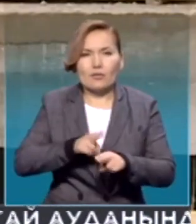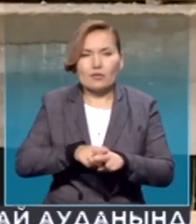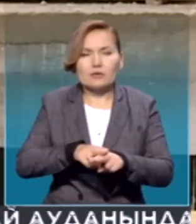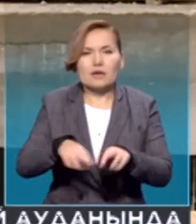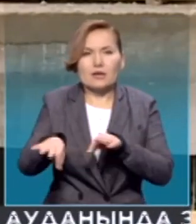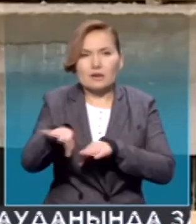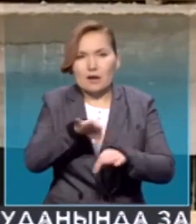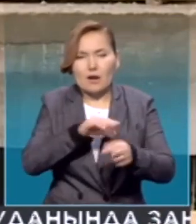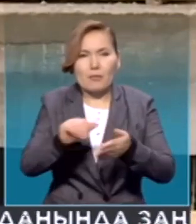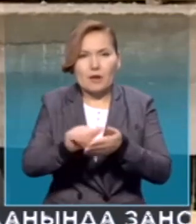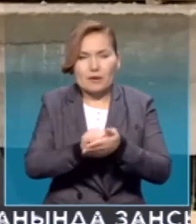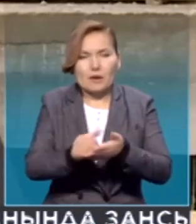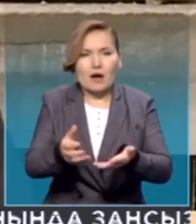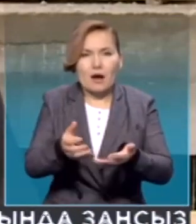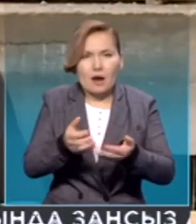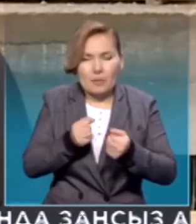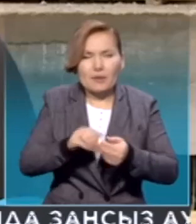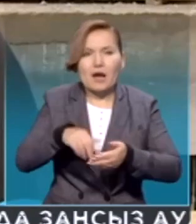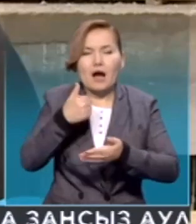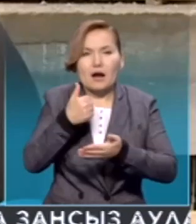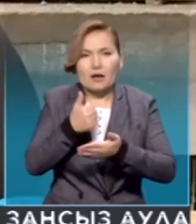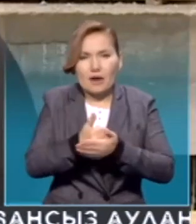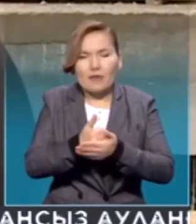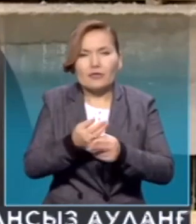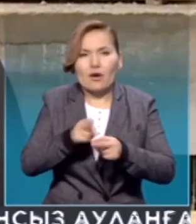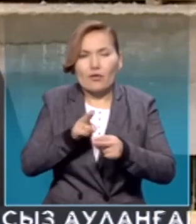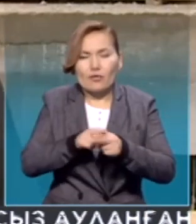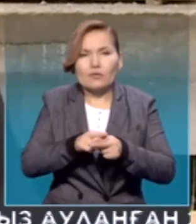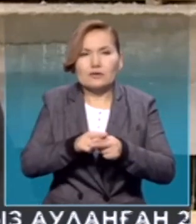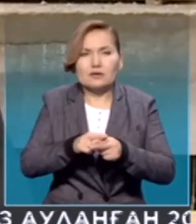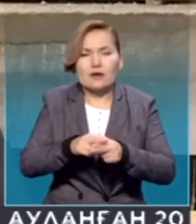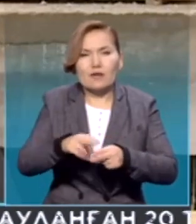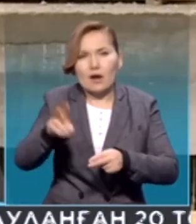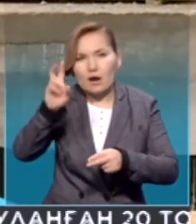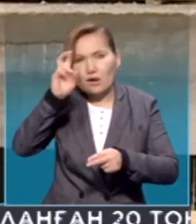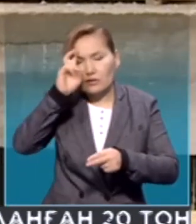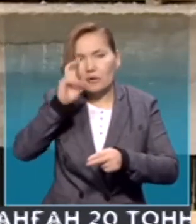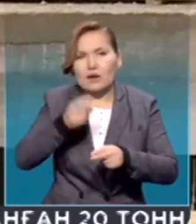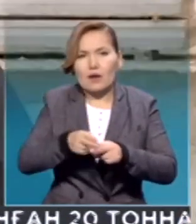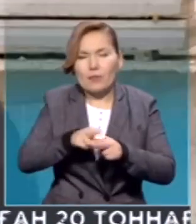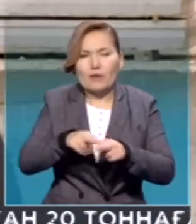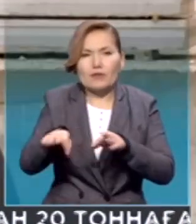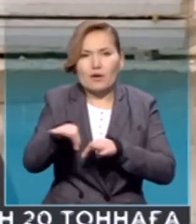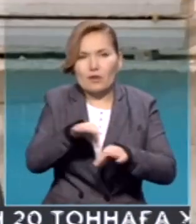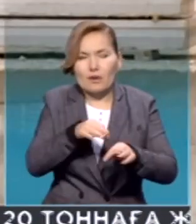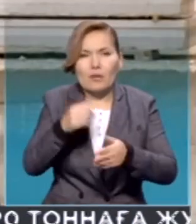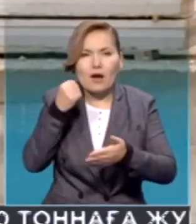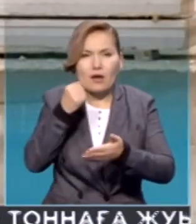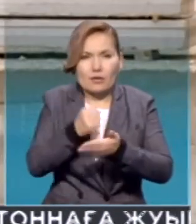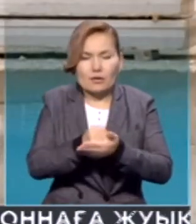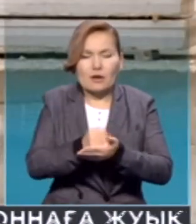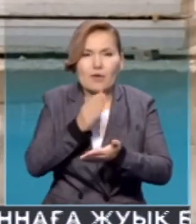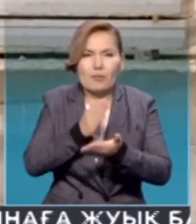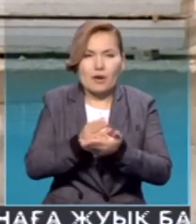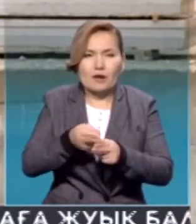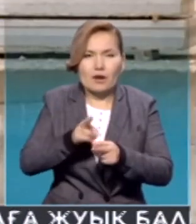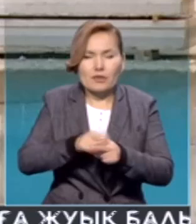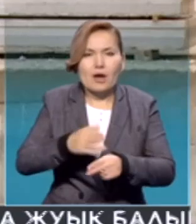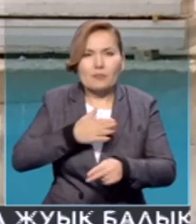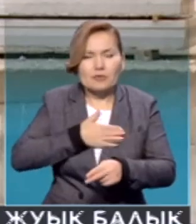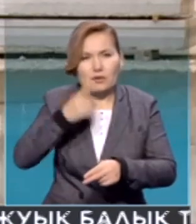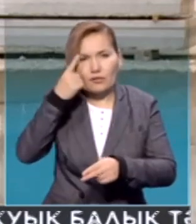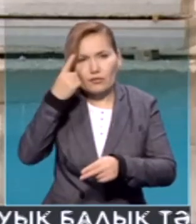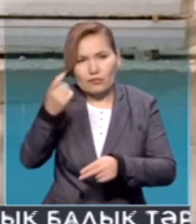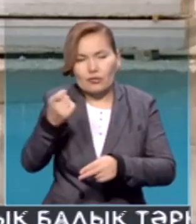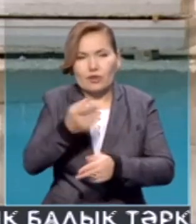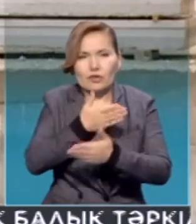соны алдық. Эскизный проект главный архитектормен согласованный бар қолы герой печатімен бәрін бар. Причинасын айтпай, бізге уведомление жібермей,